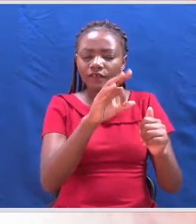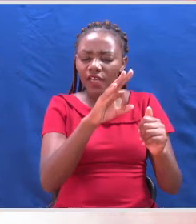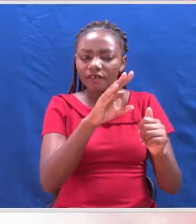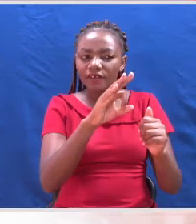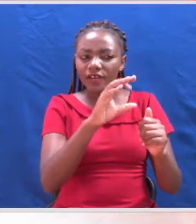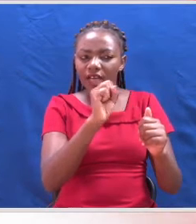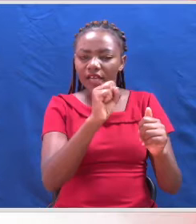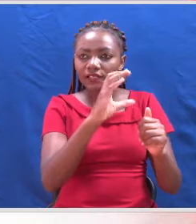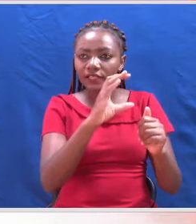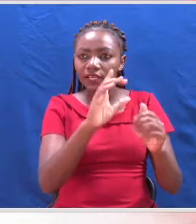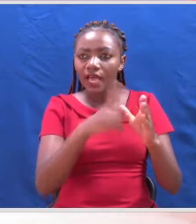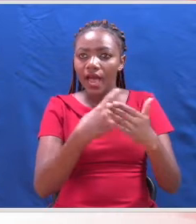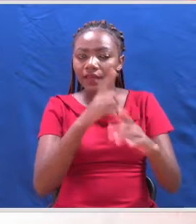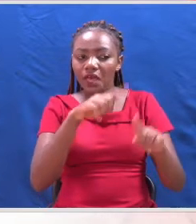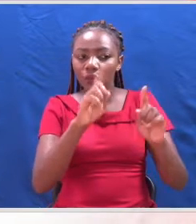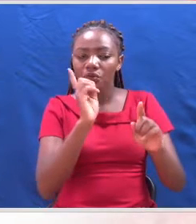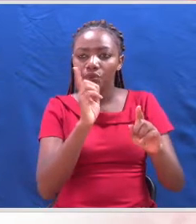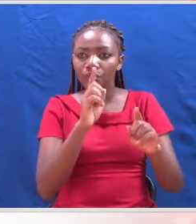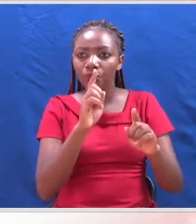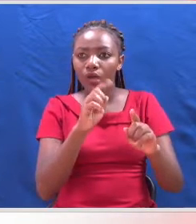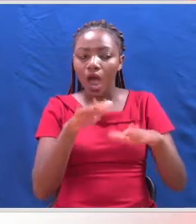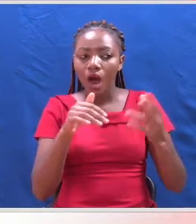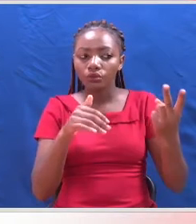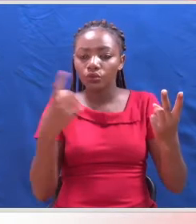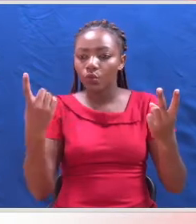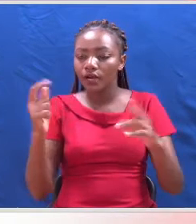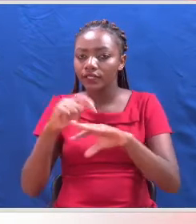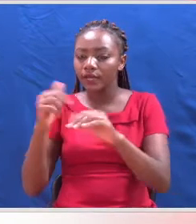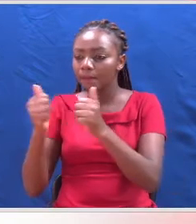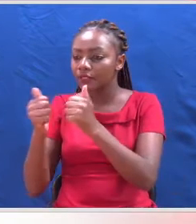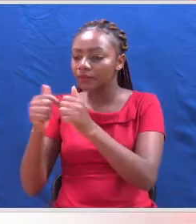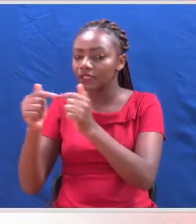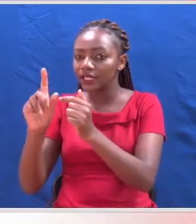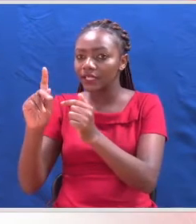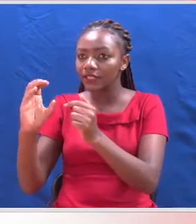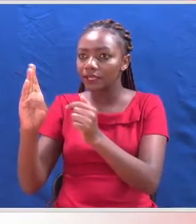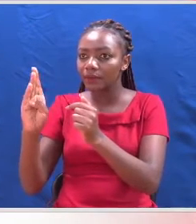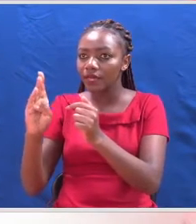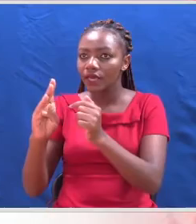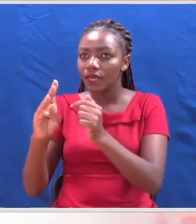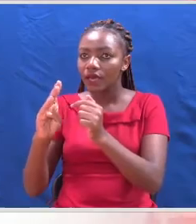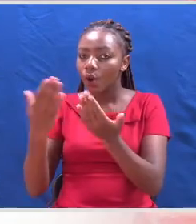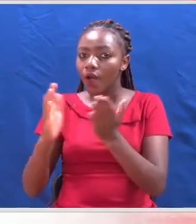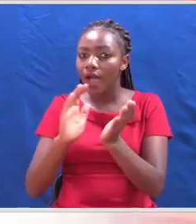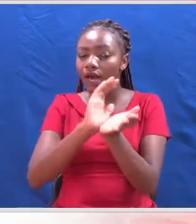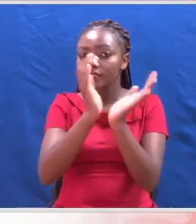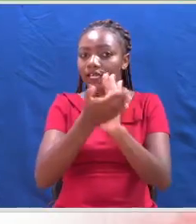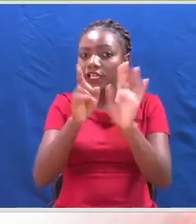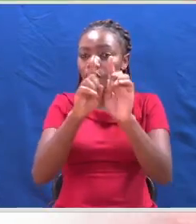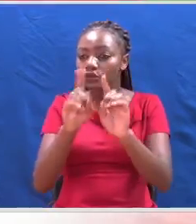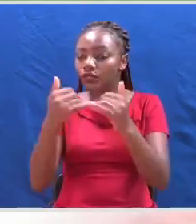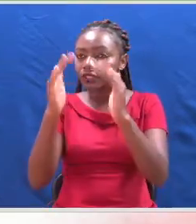Leopards ikitoka nyuma na kusajili ushindi wa 2-1 dhidi ya KCB katika mechi ya ligi kuu Gani Kasarani. Rupia